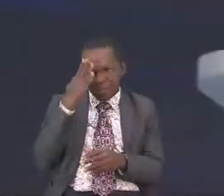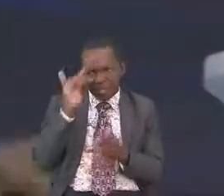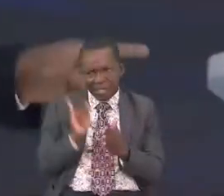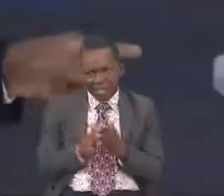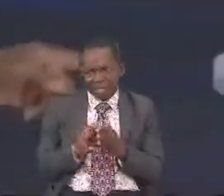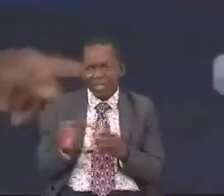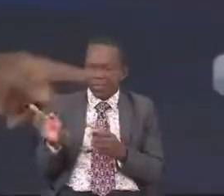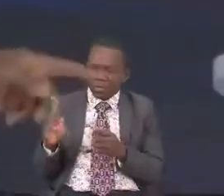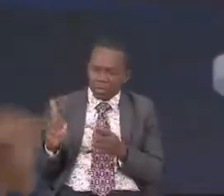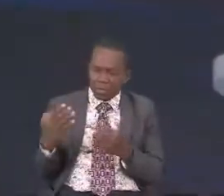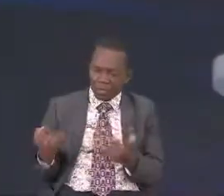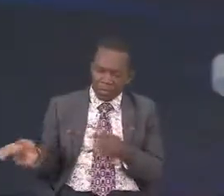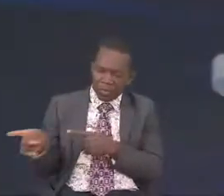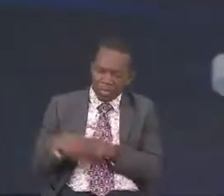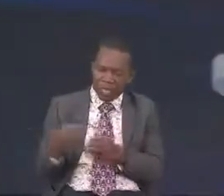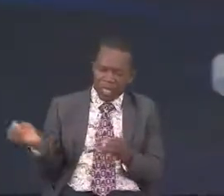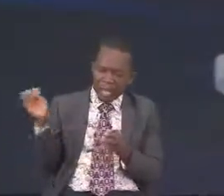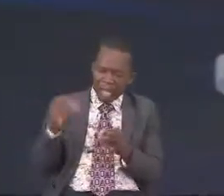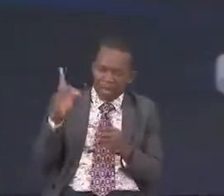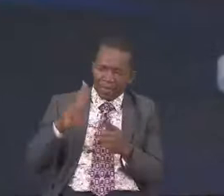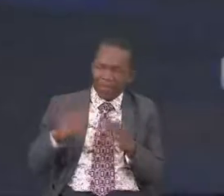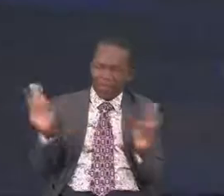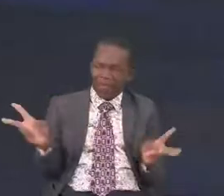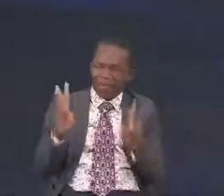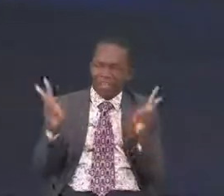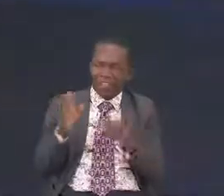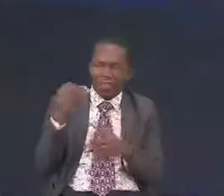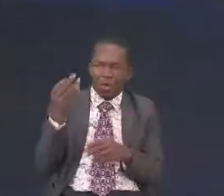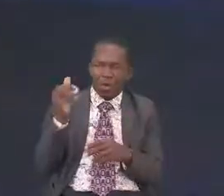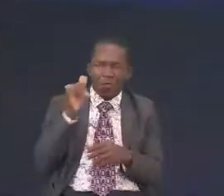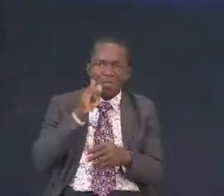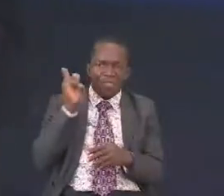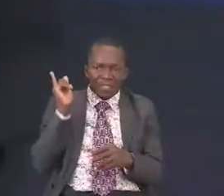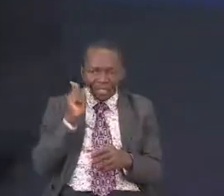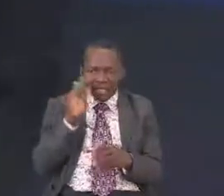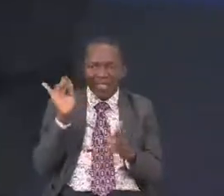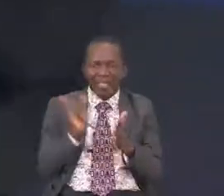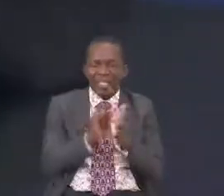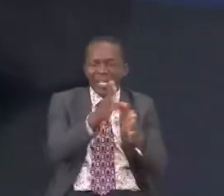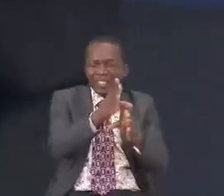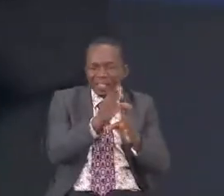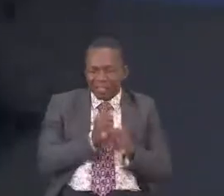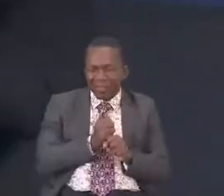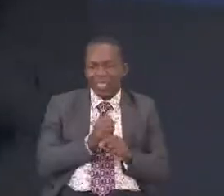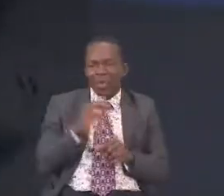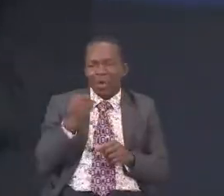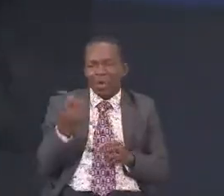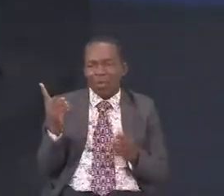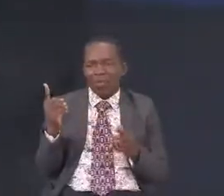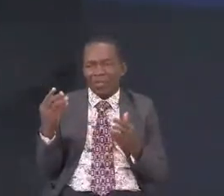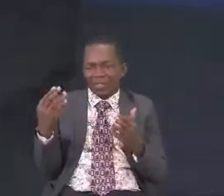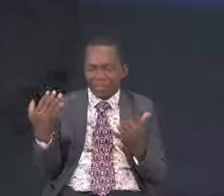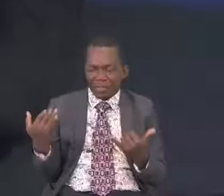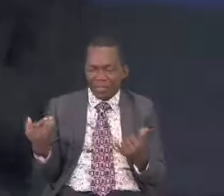à la victoire d'hier. Tu sais que l'accomplissement d'aujourd'hui s'ajoutera à